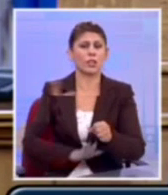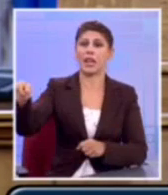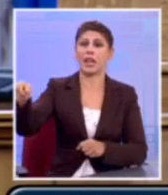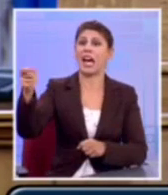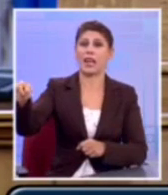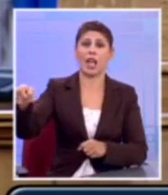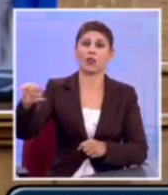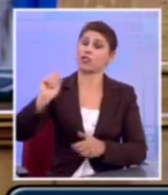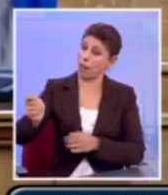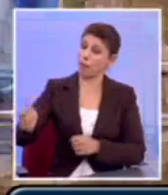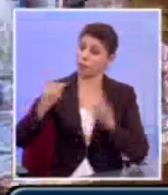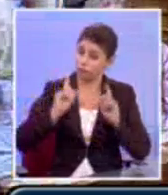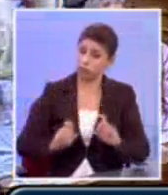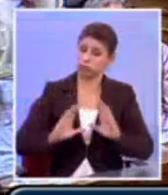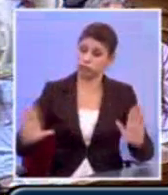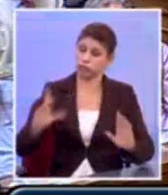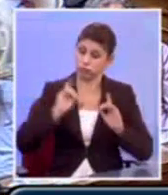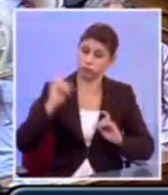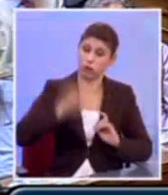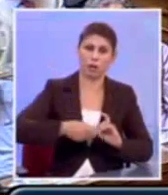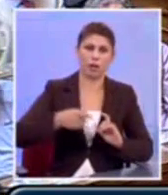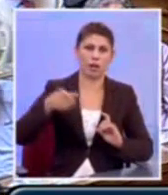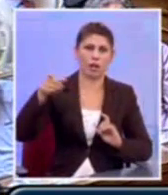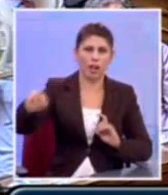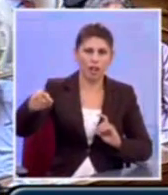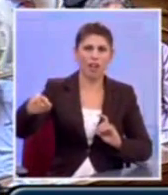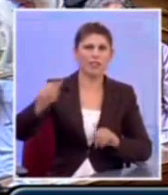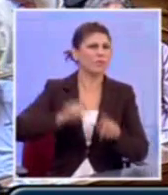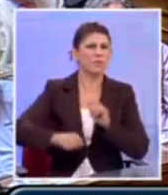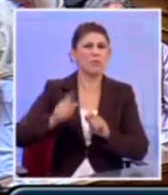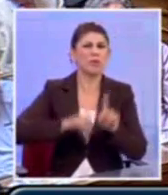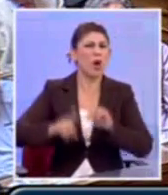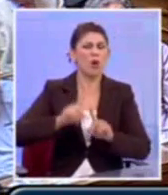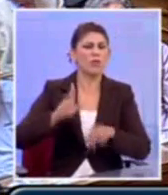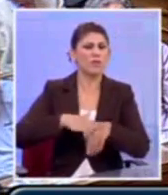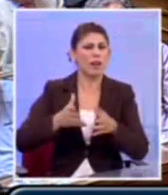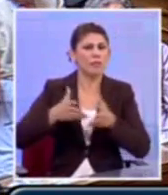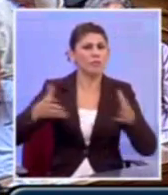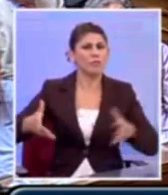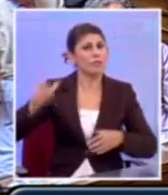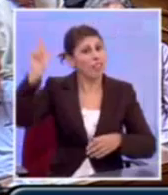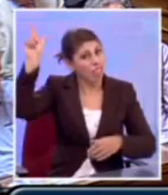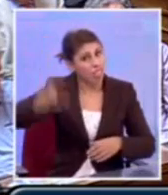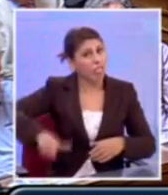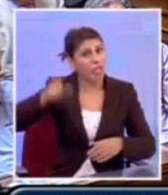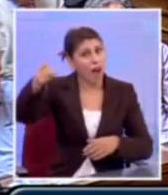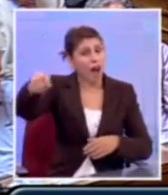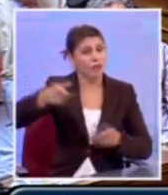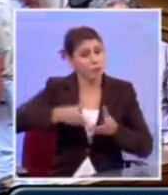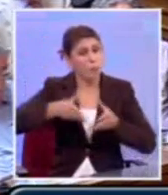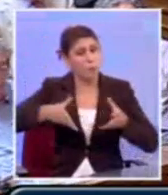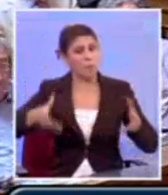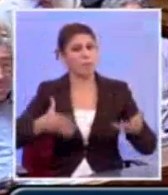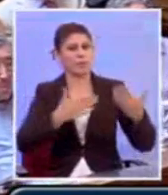στο οποίο συνέπραξαν και το οποίο διόγκωσαν οι ίδιοι εκείνοι